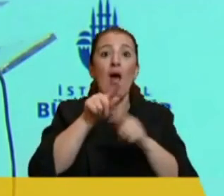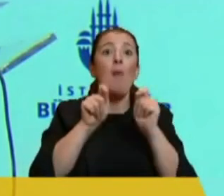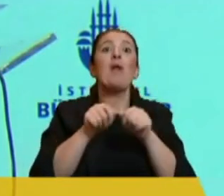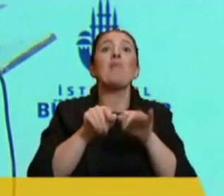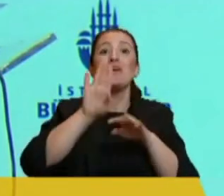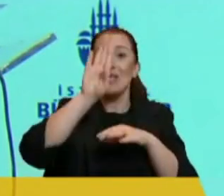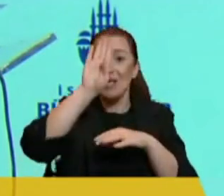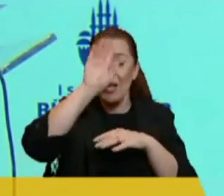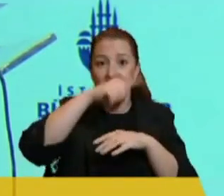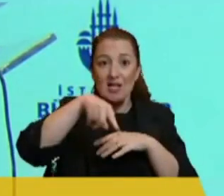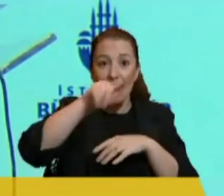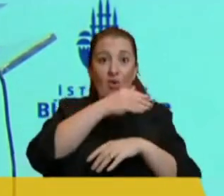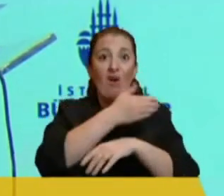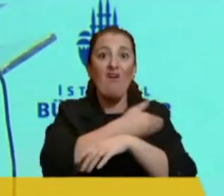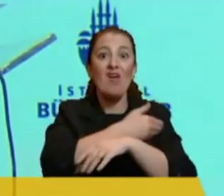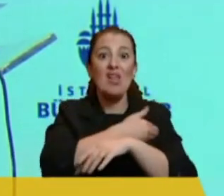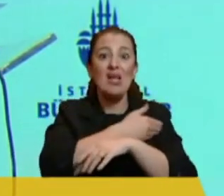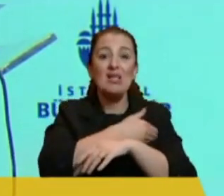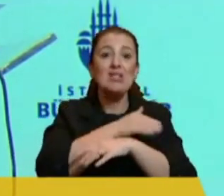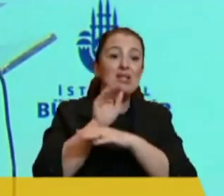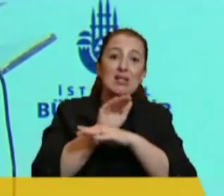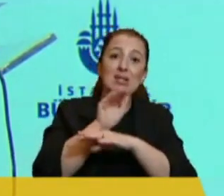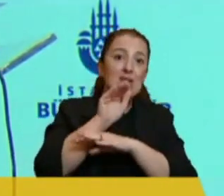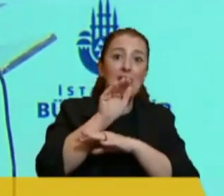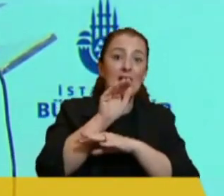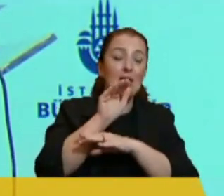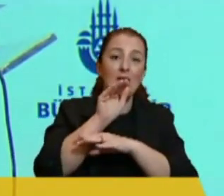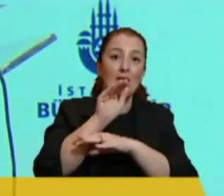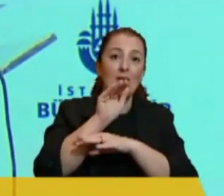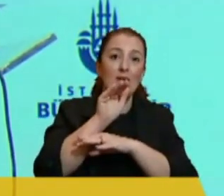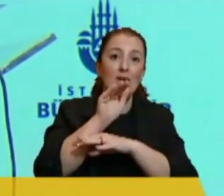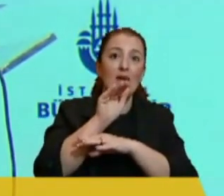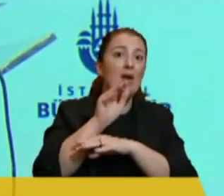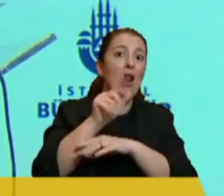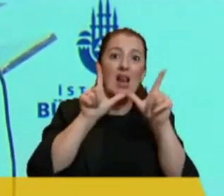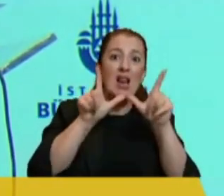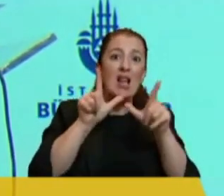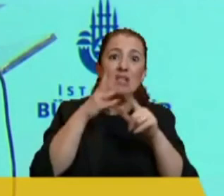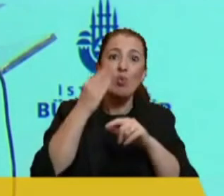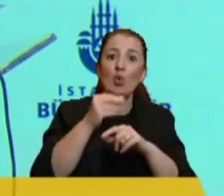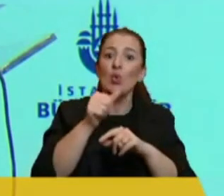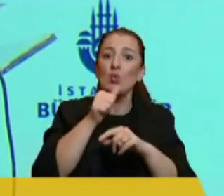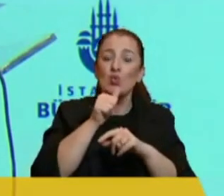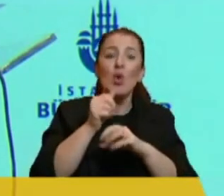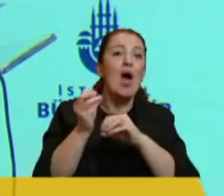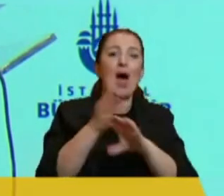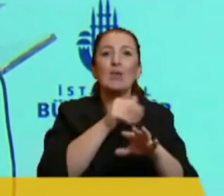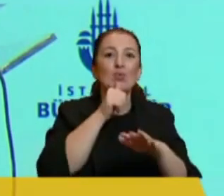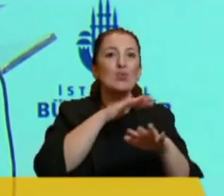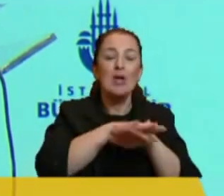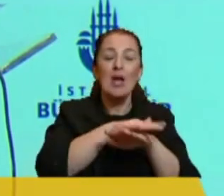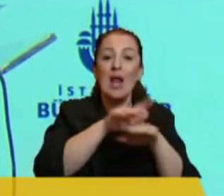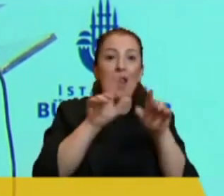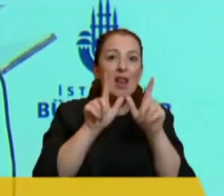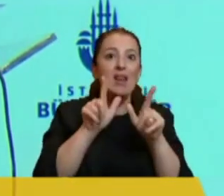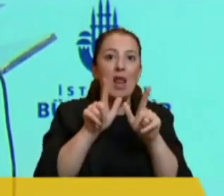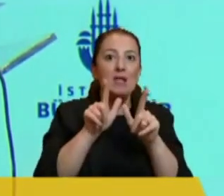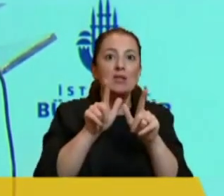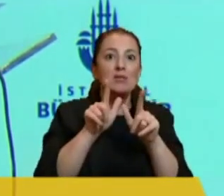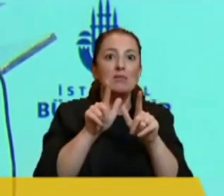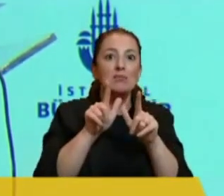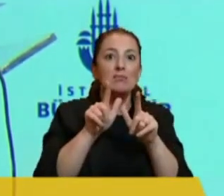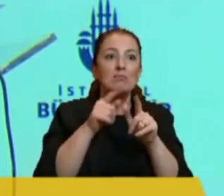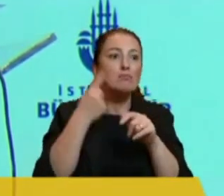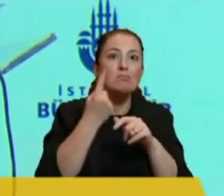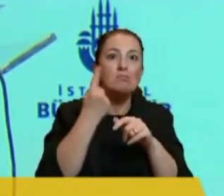İstanbul halkının gelecekte ihtiyaçları su ve atıksu ihtiyaçları karşılanamayacak